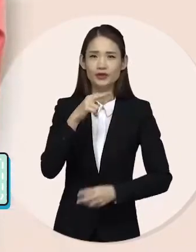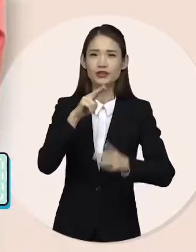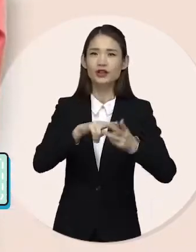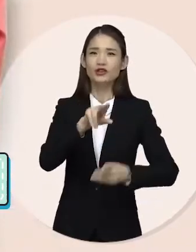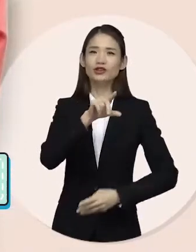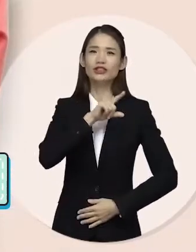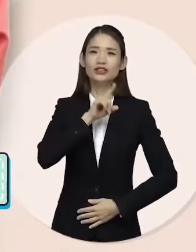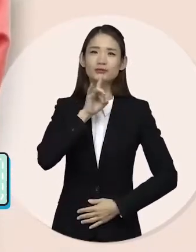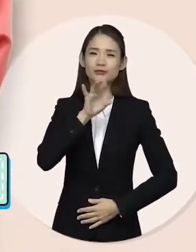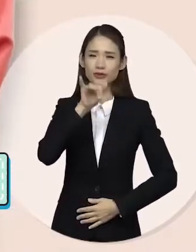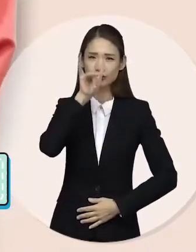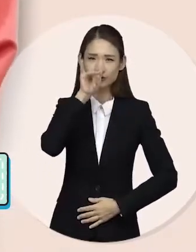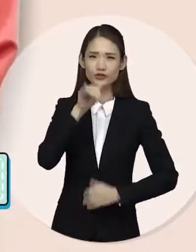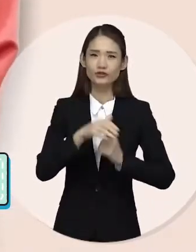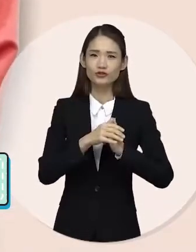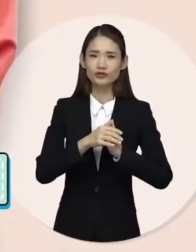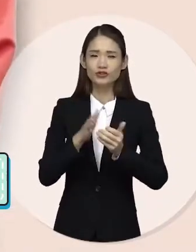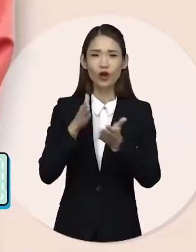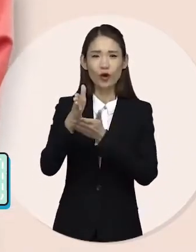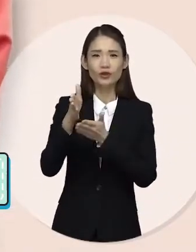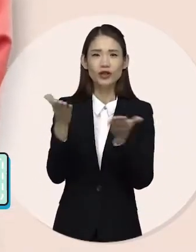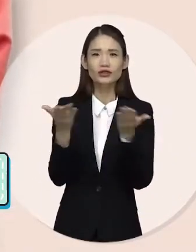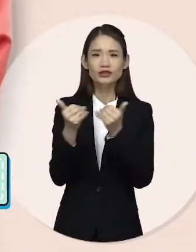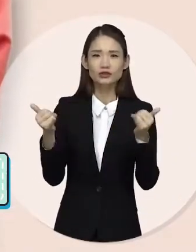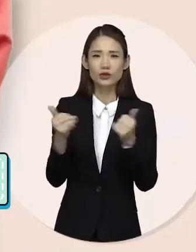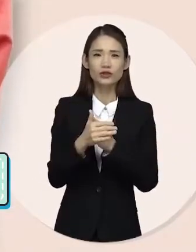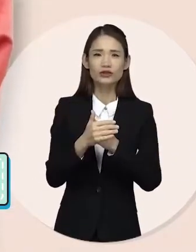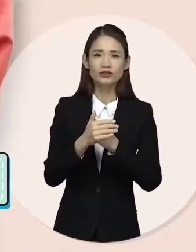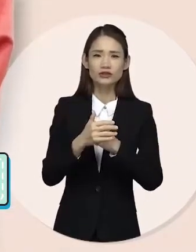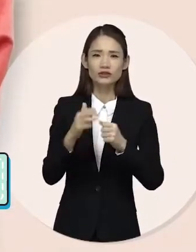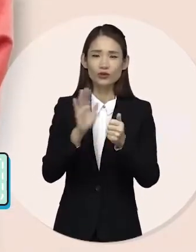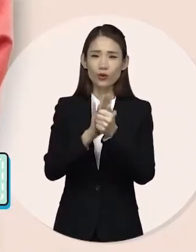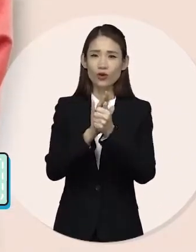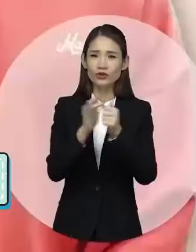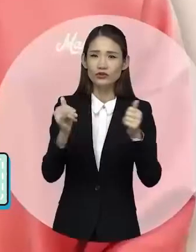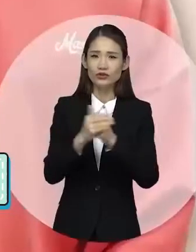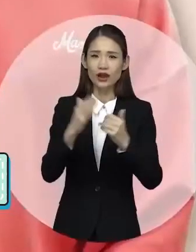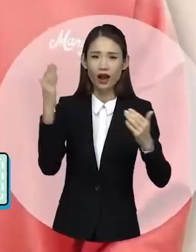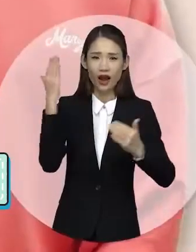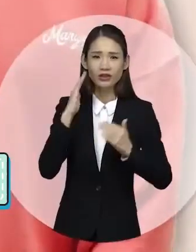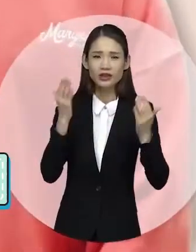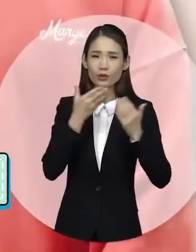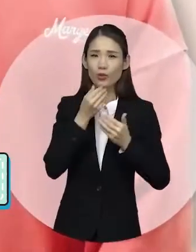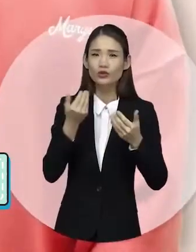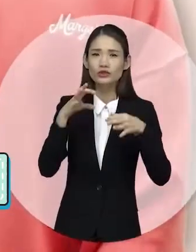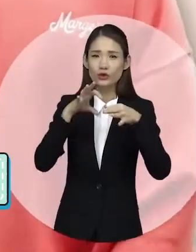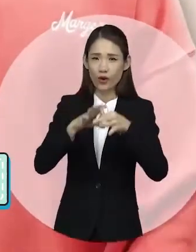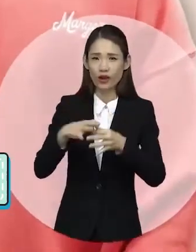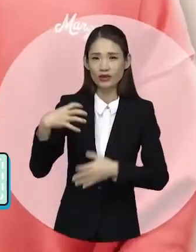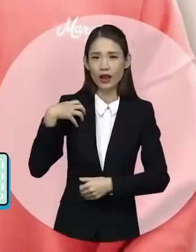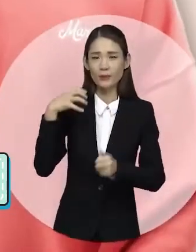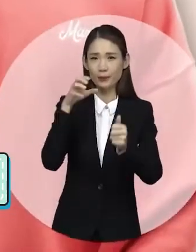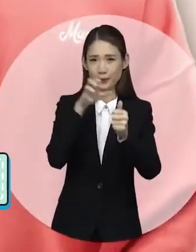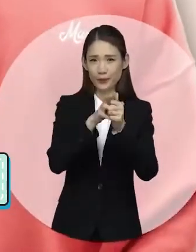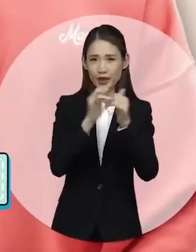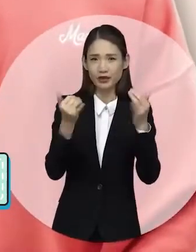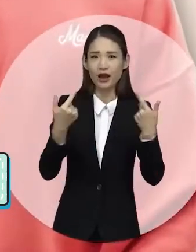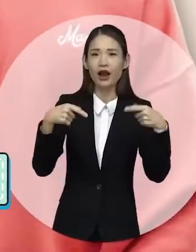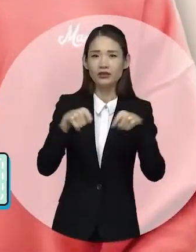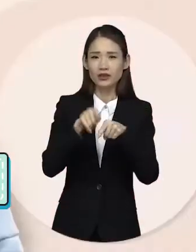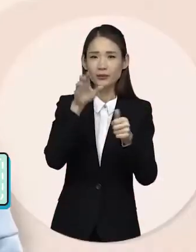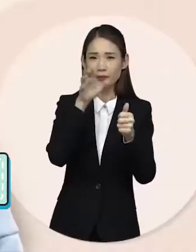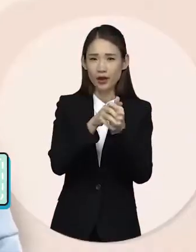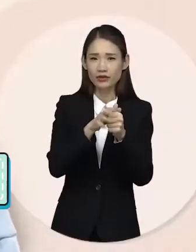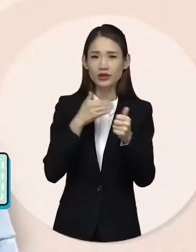그 센터 이름은 있는데 전담 직원도 없고 전문 인력도 없고 그냥 학생복지 하시는 분이 담당자로 돼